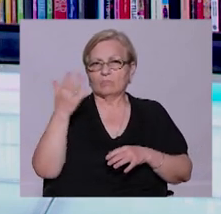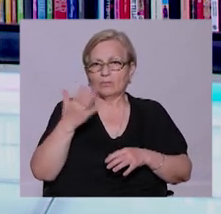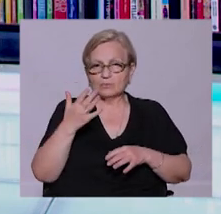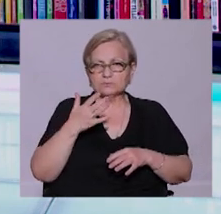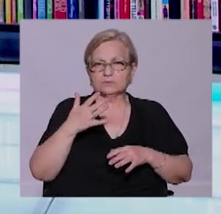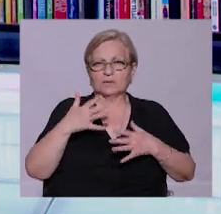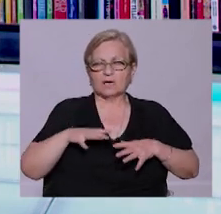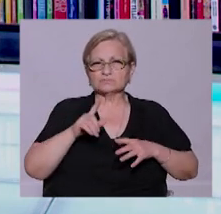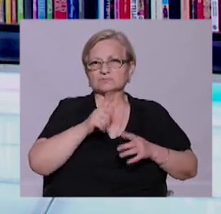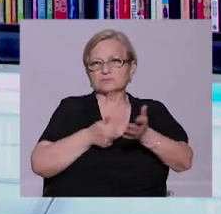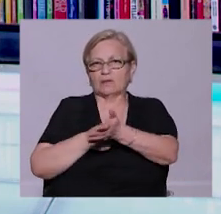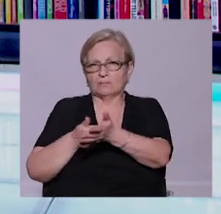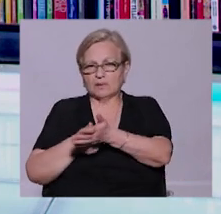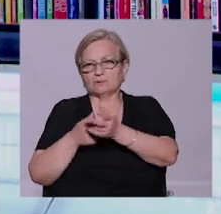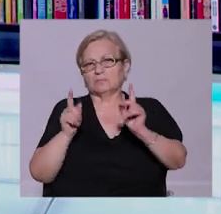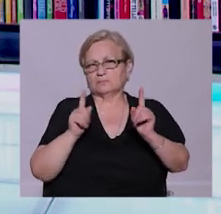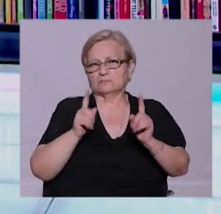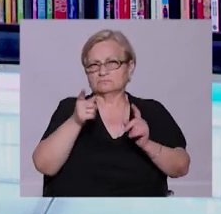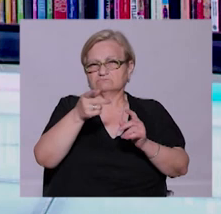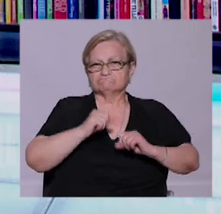და საქართველოსთვის, რა თქმა უნდა, საჭირო